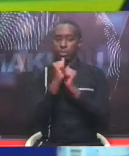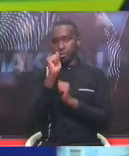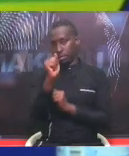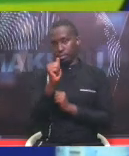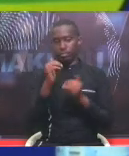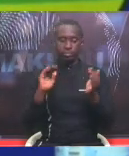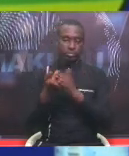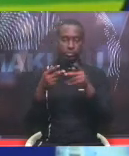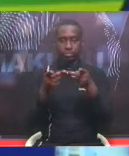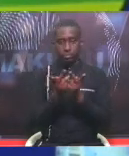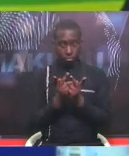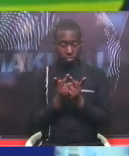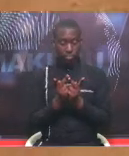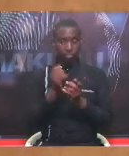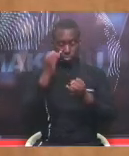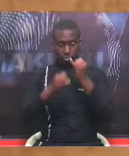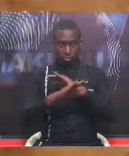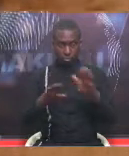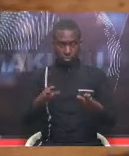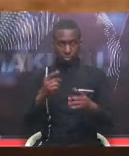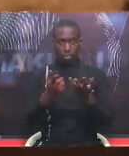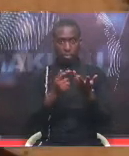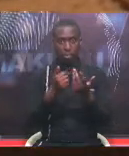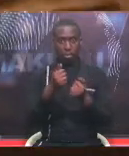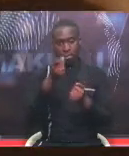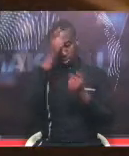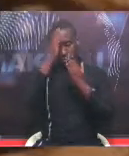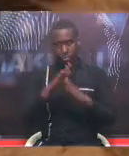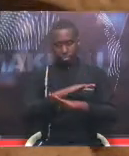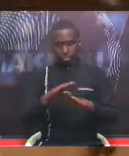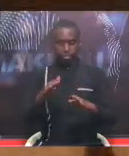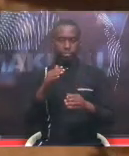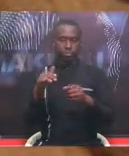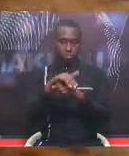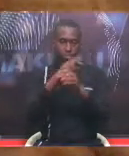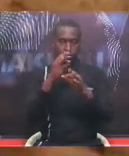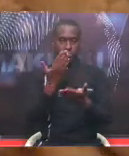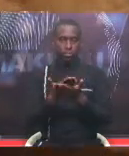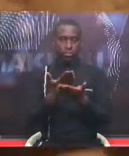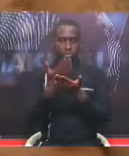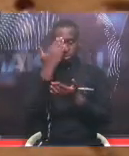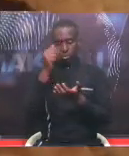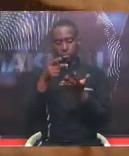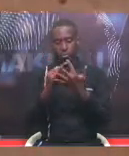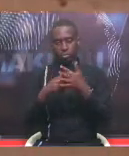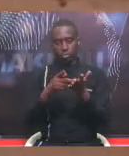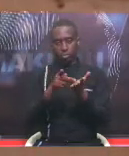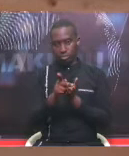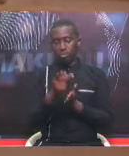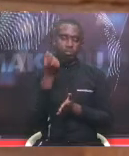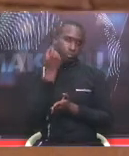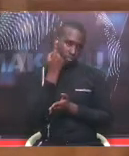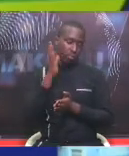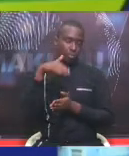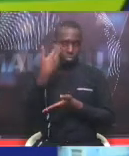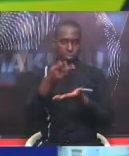uko twamaze kubarira abaturage, tukaba rero turimo twuzuza ibisabwa kugira ngo dutangire kubishyura. Birumvikana nyuma